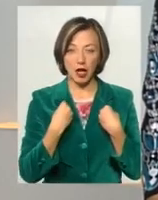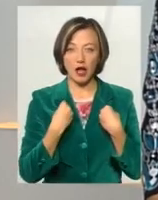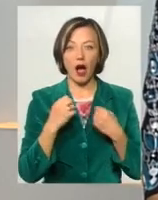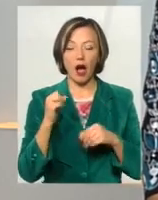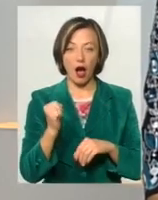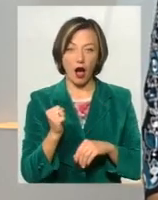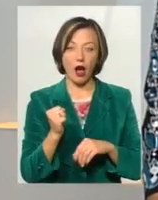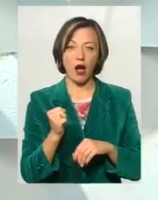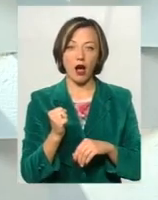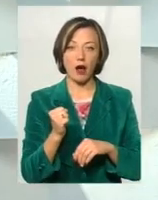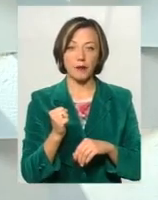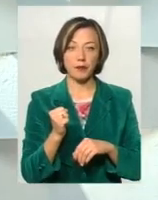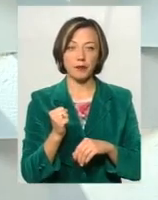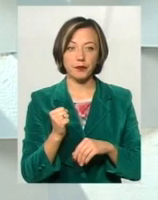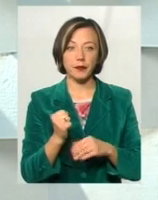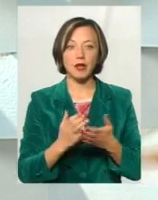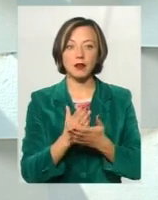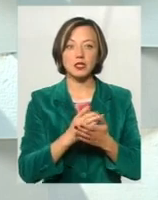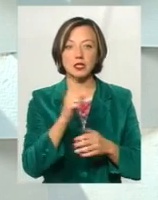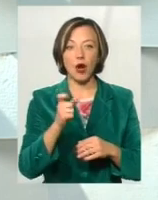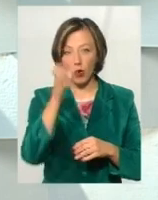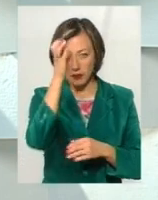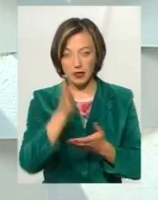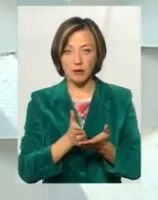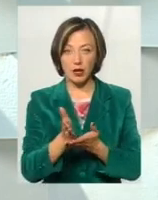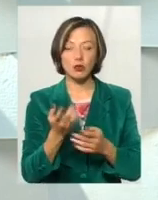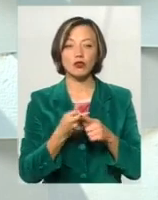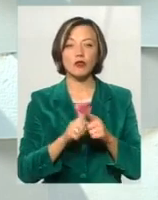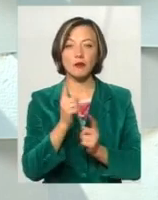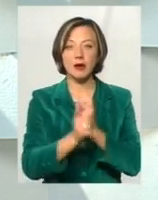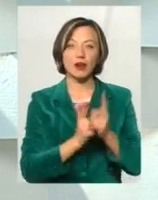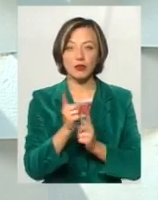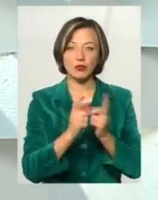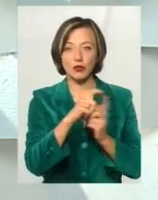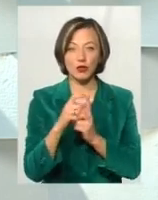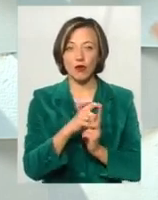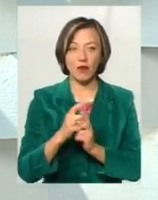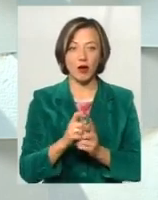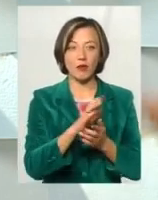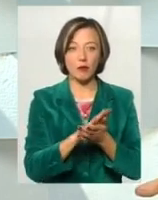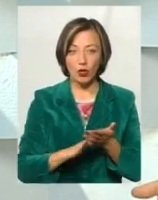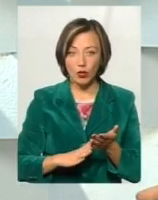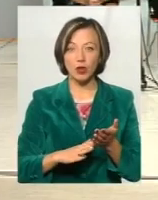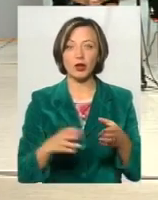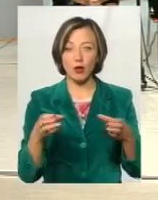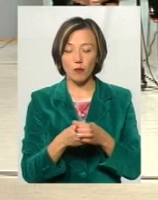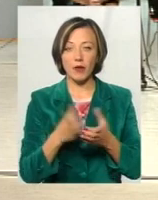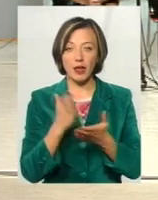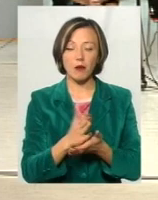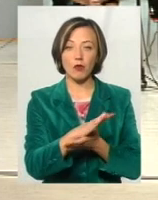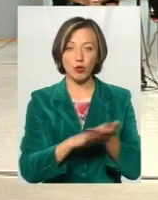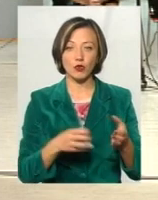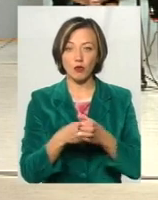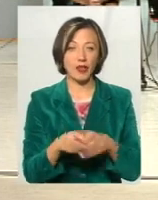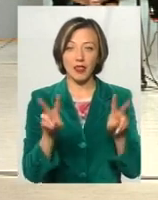дитині, а послугу за освітнім напрямком. Ну, що ви перекручуєте масло масляне? Продльонка є продльонка. І як